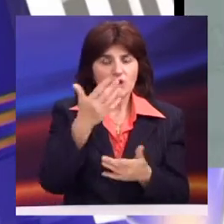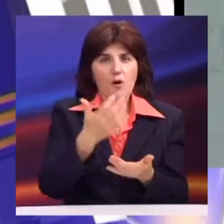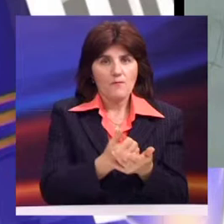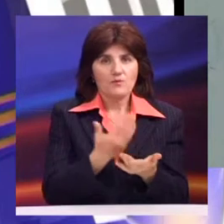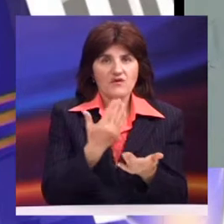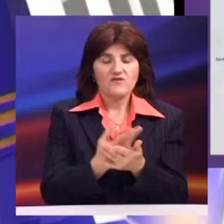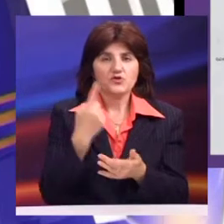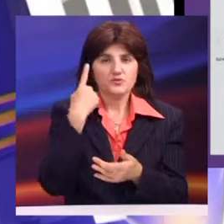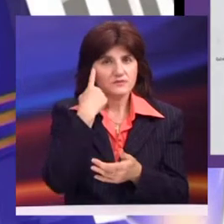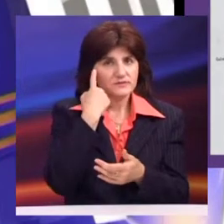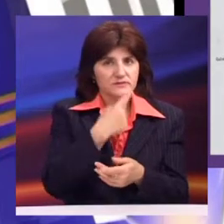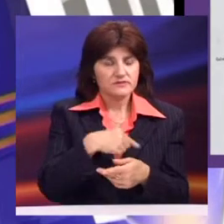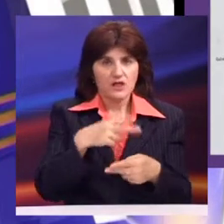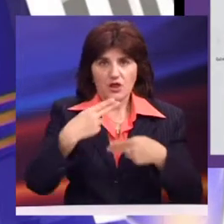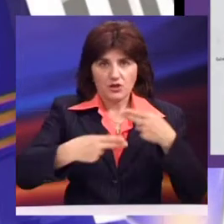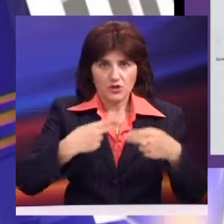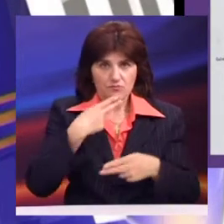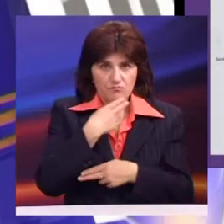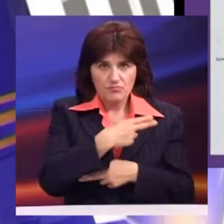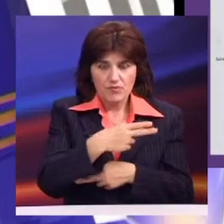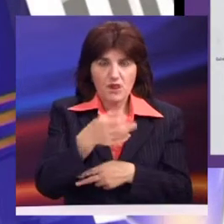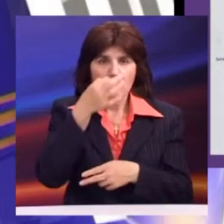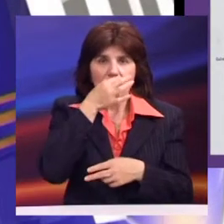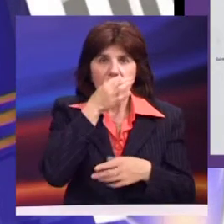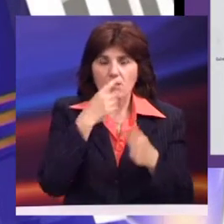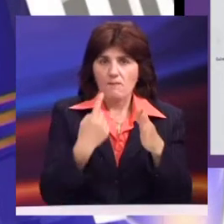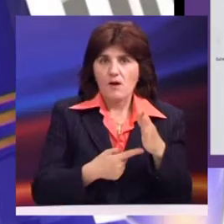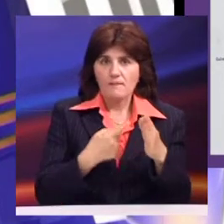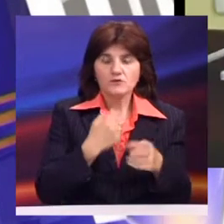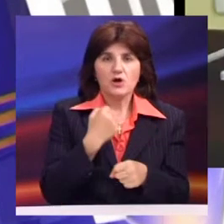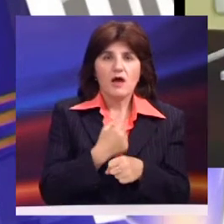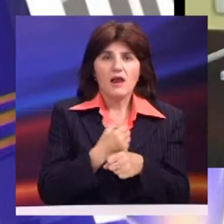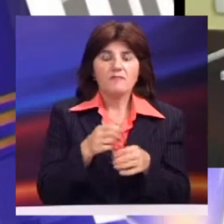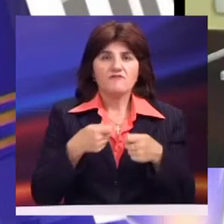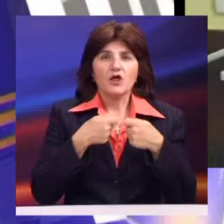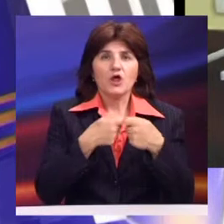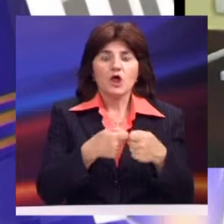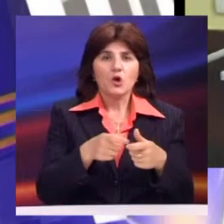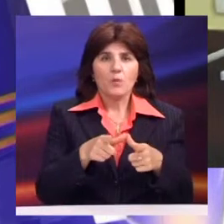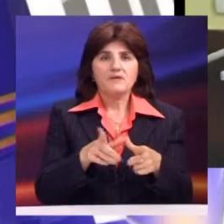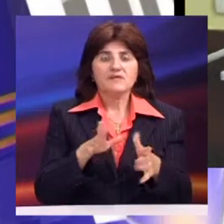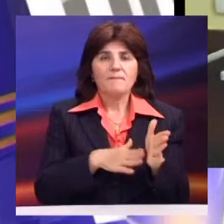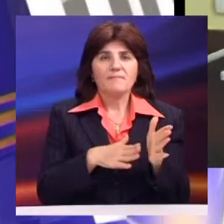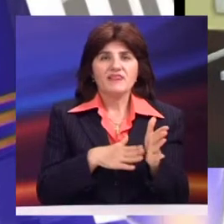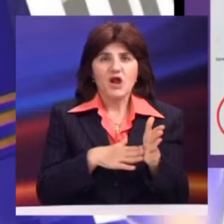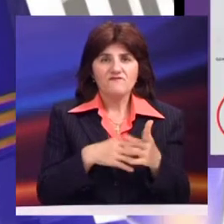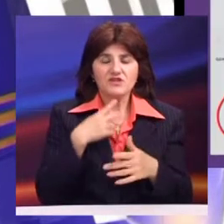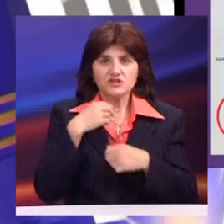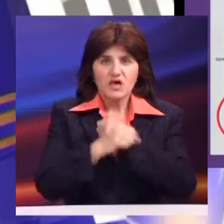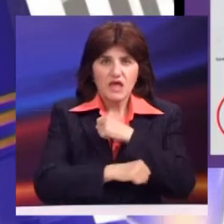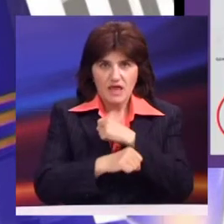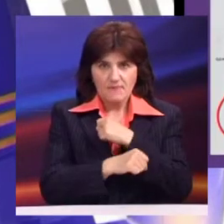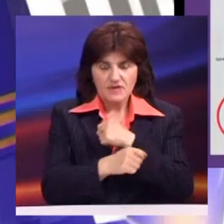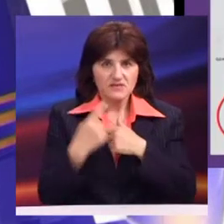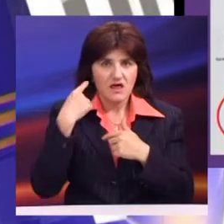sutra, pobednik je već poznat. Po mišljenju stručnog žirija, najbolju mašinu lančane reakcije je napravio tim Slobodni radikali iz Mitrovačke gimnazije.